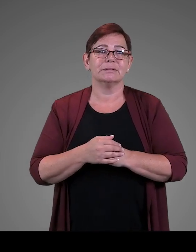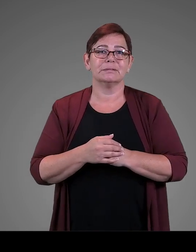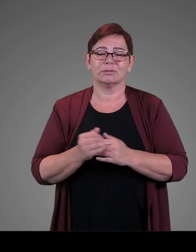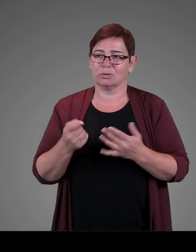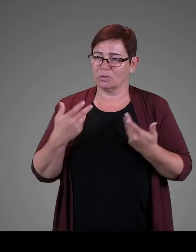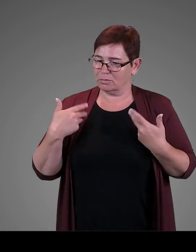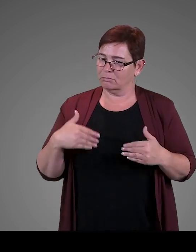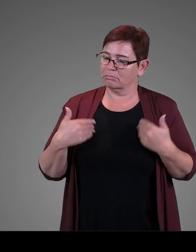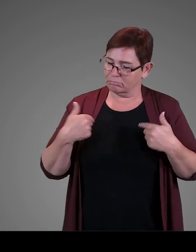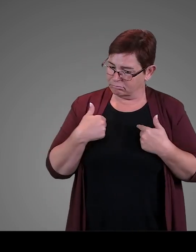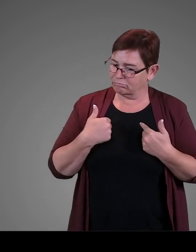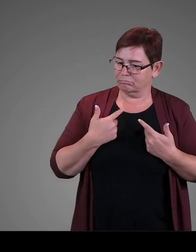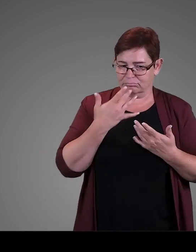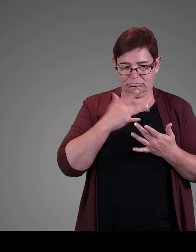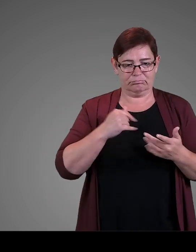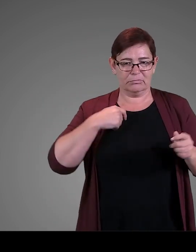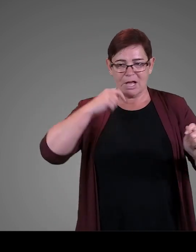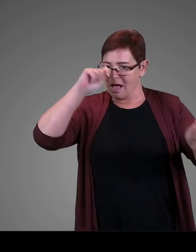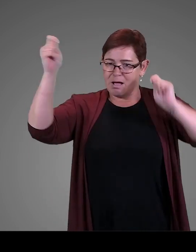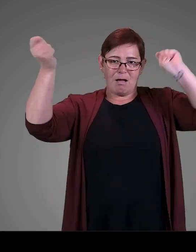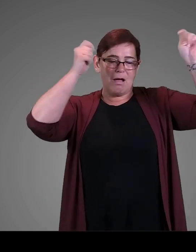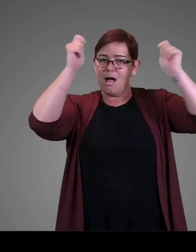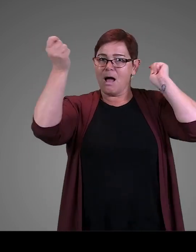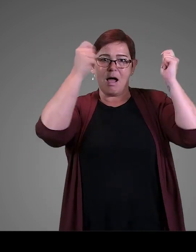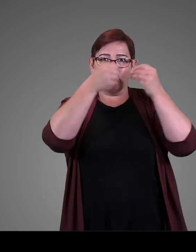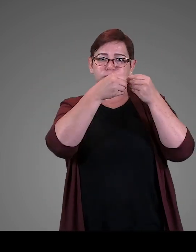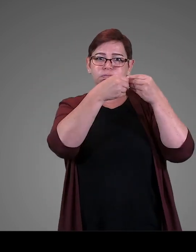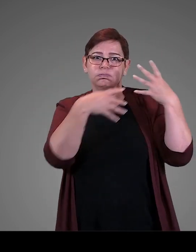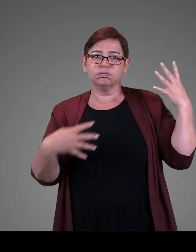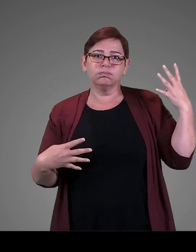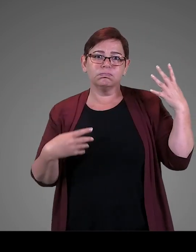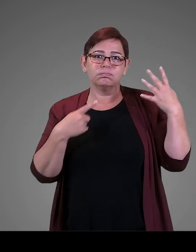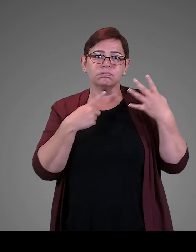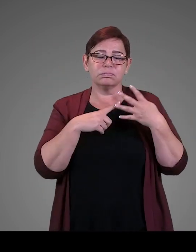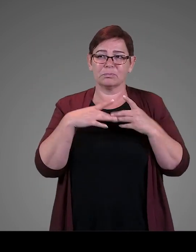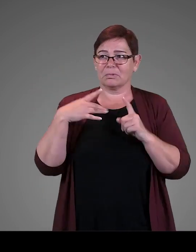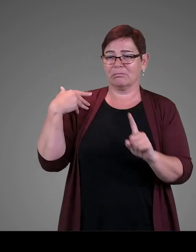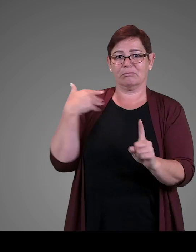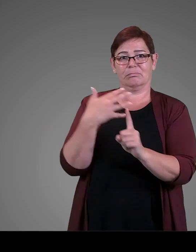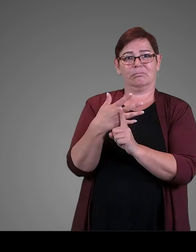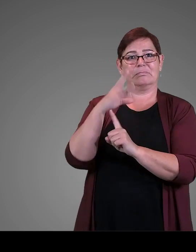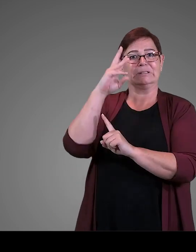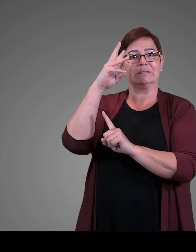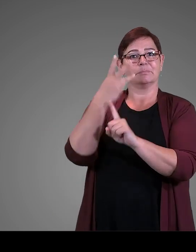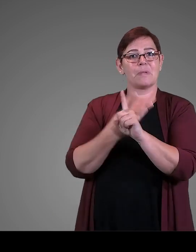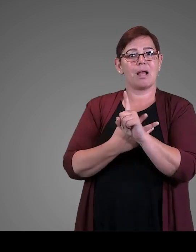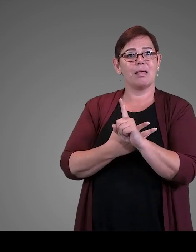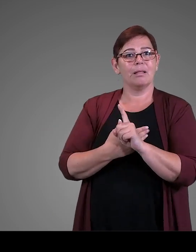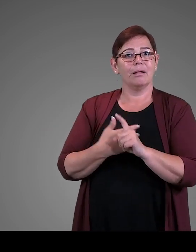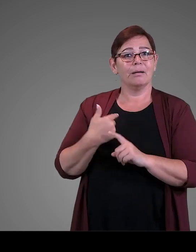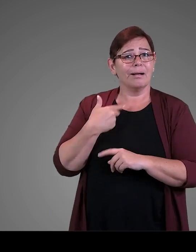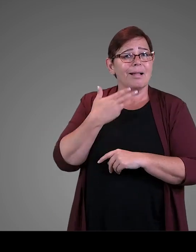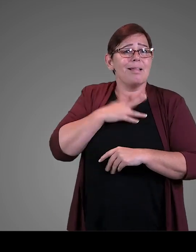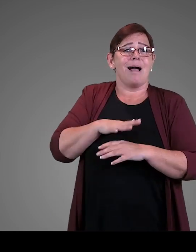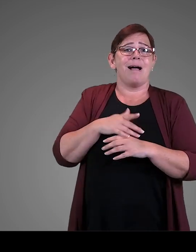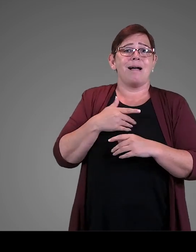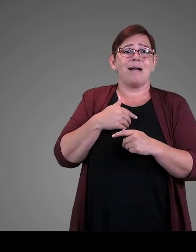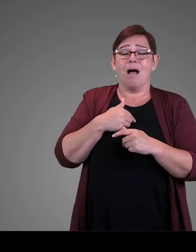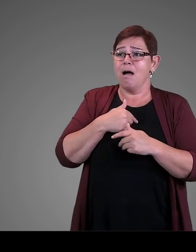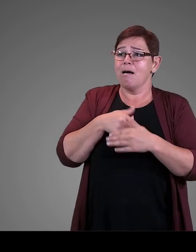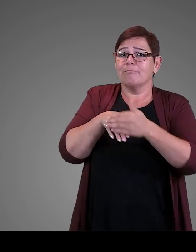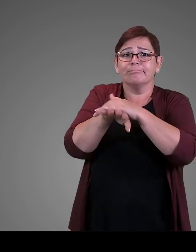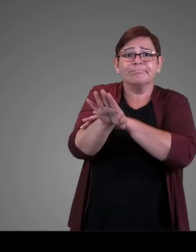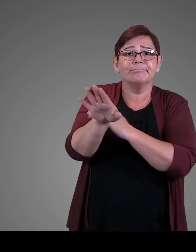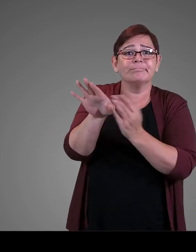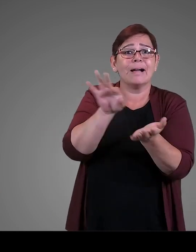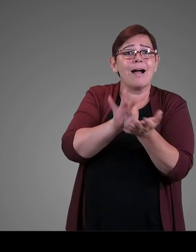de chapeaux. Et là, maintenant, depuis 6 mois, d'avoir la chance de rentrer dans la comptabilité, dans la gestion de ressources humaines.